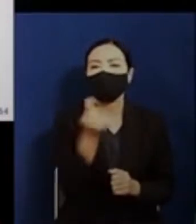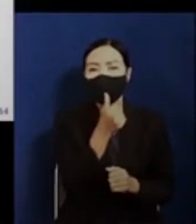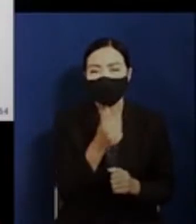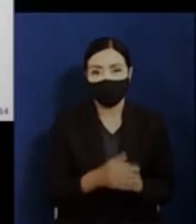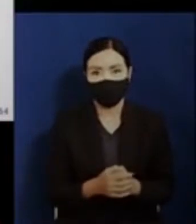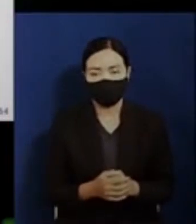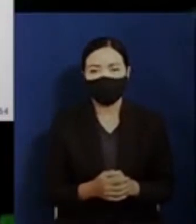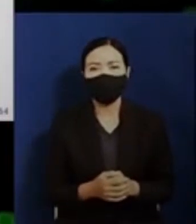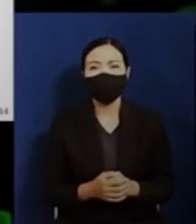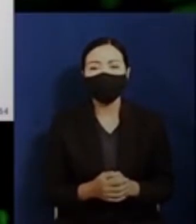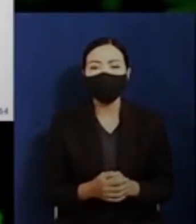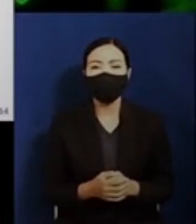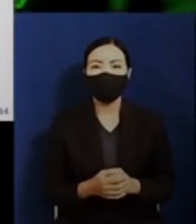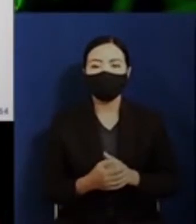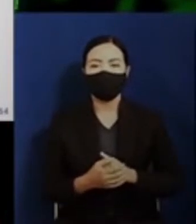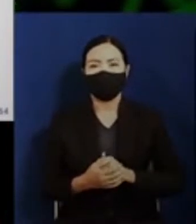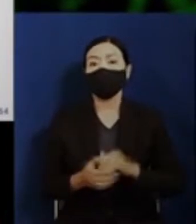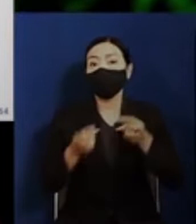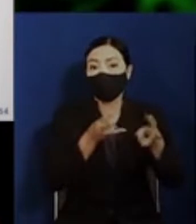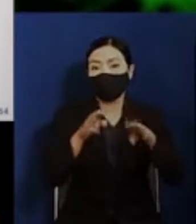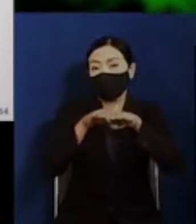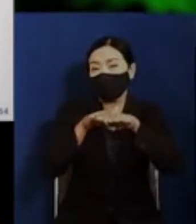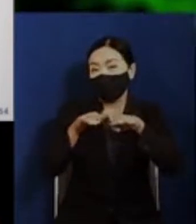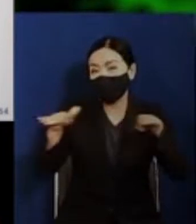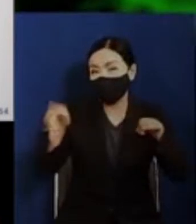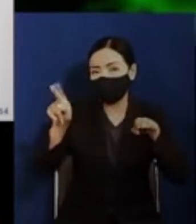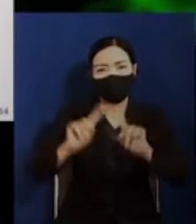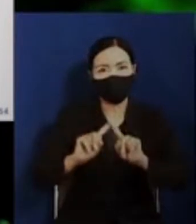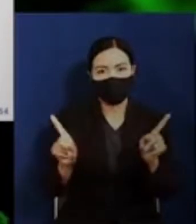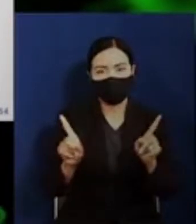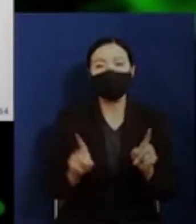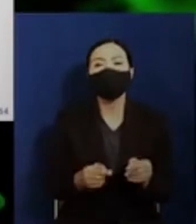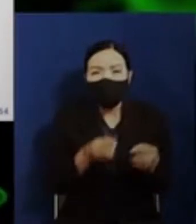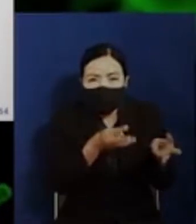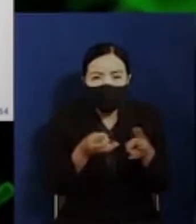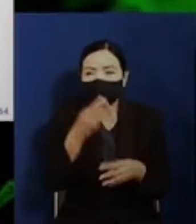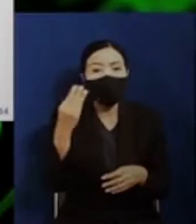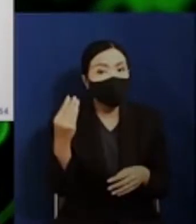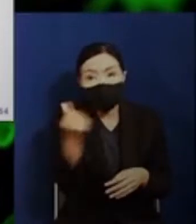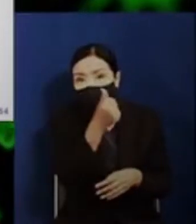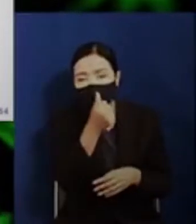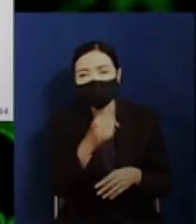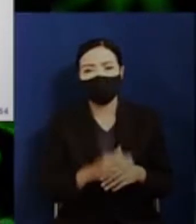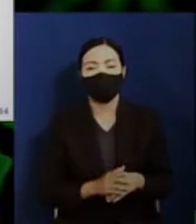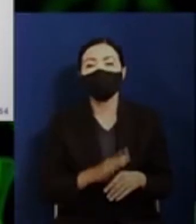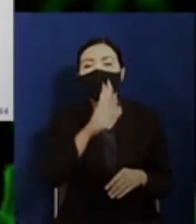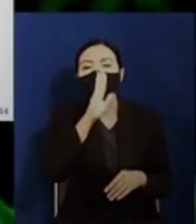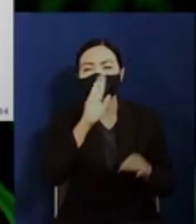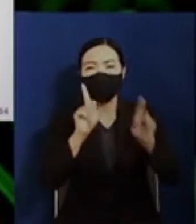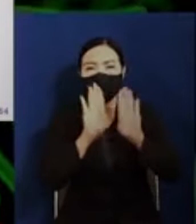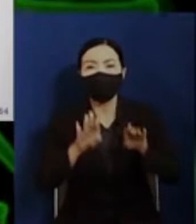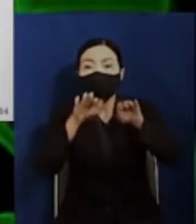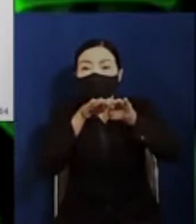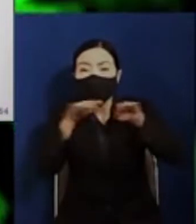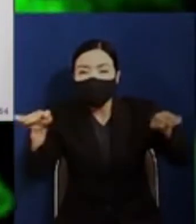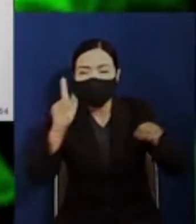ะสู้ RT-PCR ที่เป็นวิธีมาตรฐานไม่ได้นะครับแต่เนื่องจากว่าการที่ต้องเข้าคิวนานแล้วก็